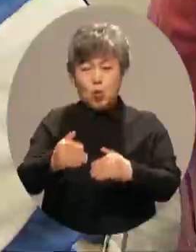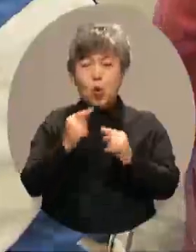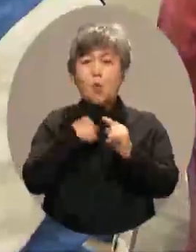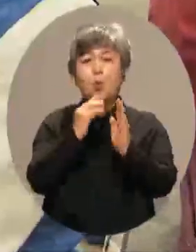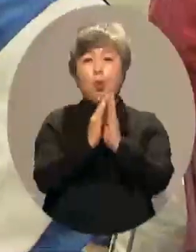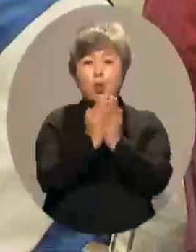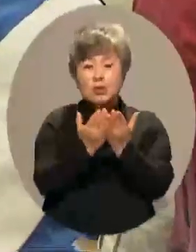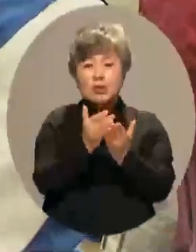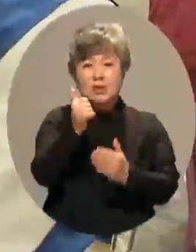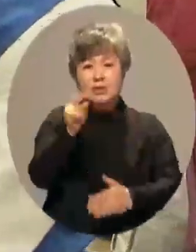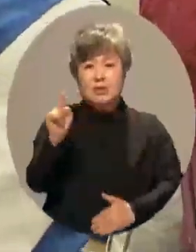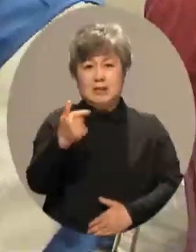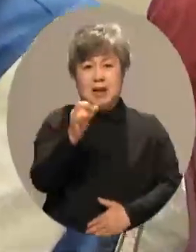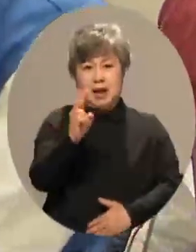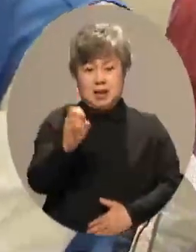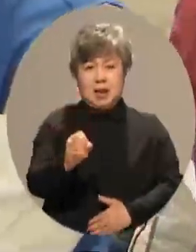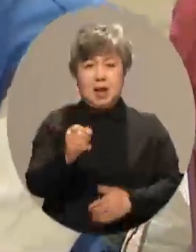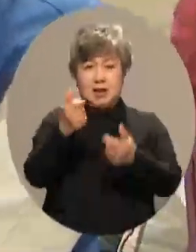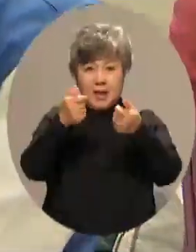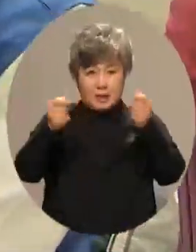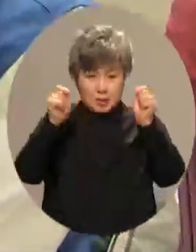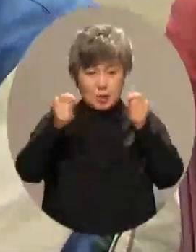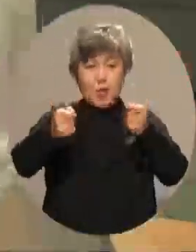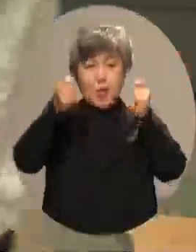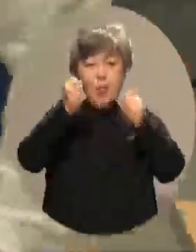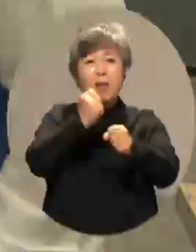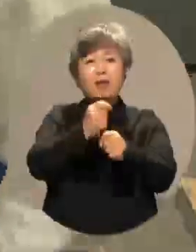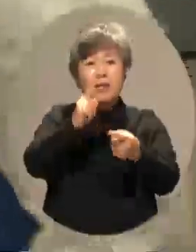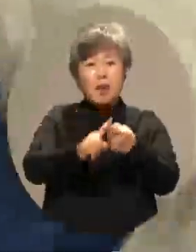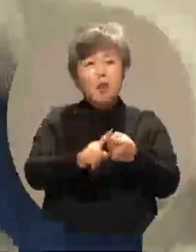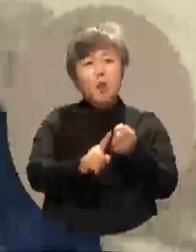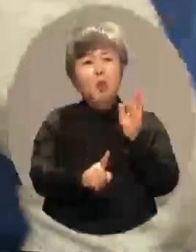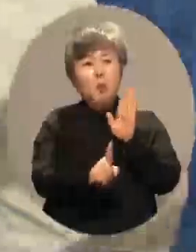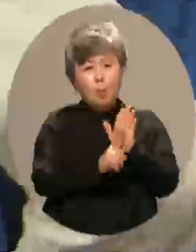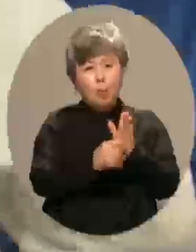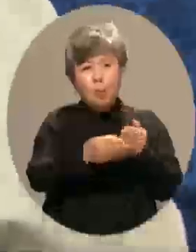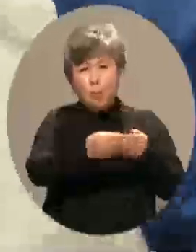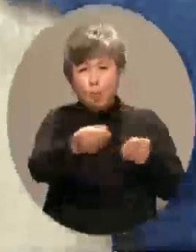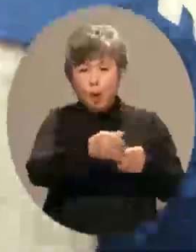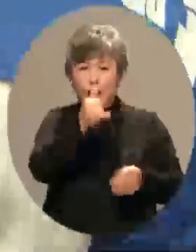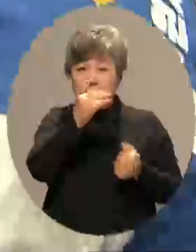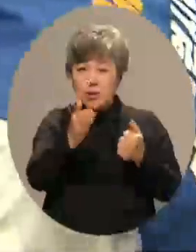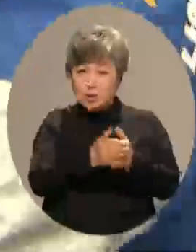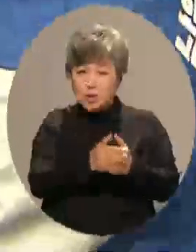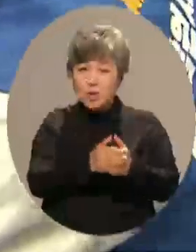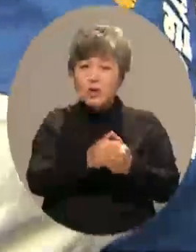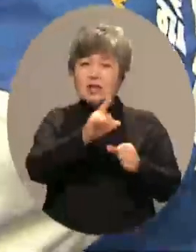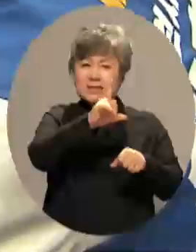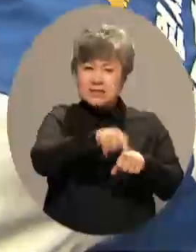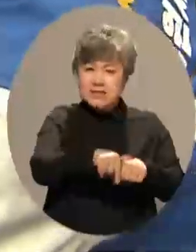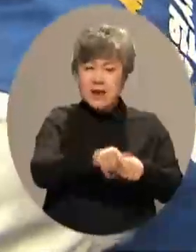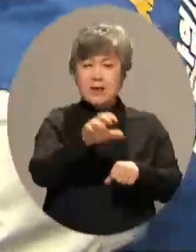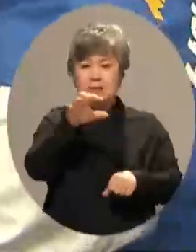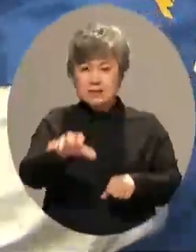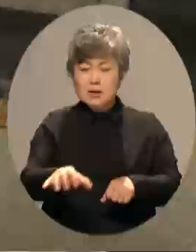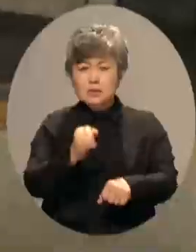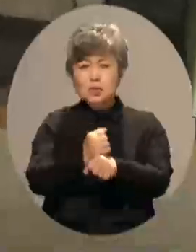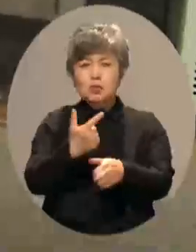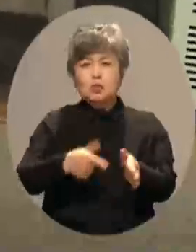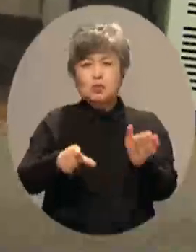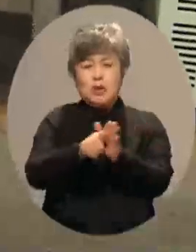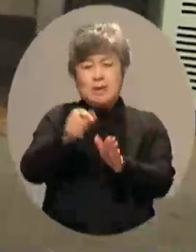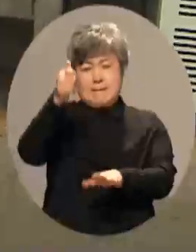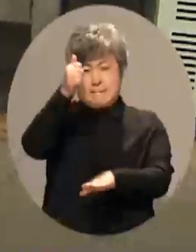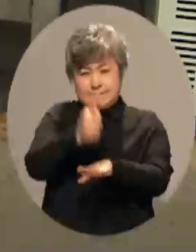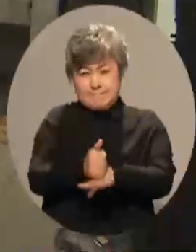본인 스스로 한양대 졸업을 명시한 보도자료를 배포했는지 여부와 함께 시간과 장소를 특정하기 위한